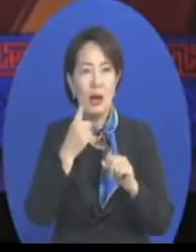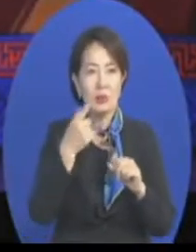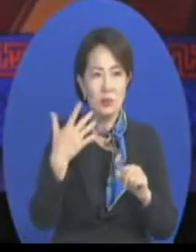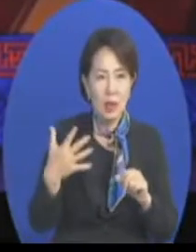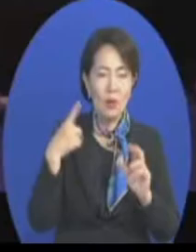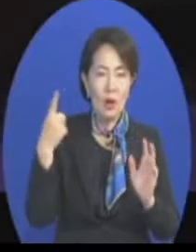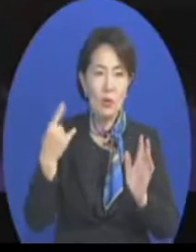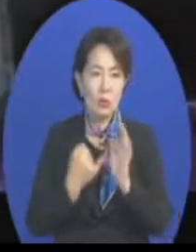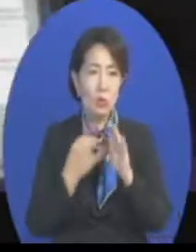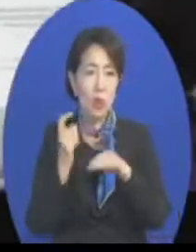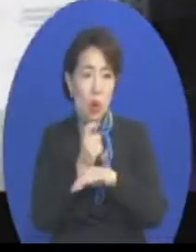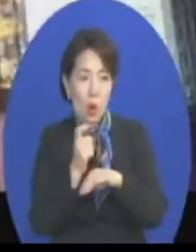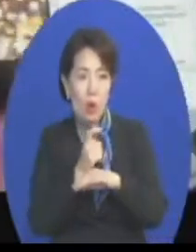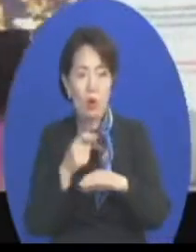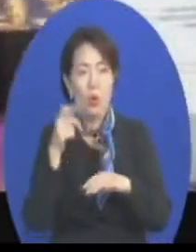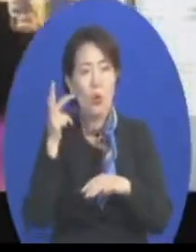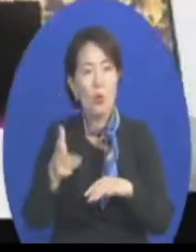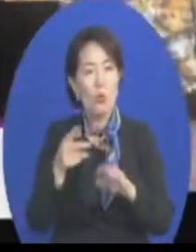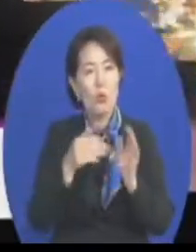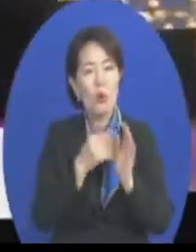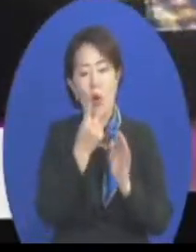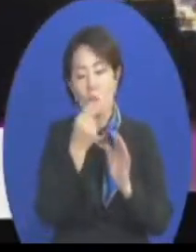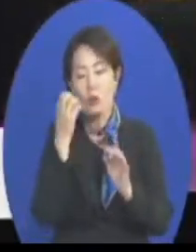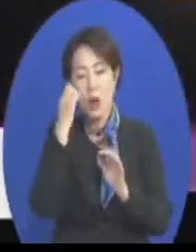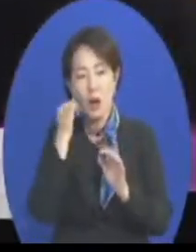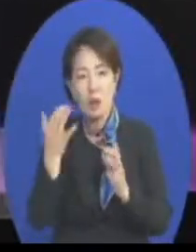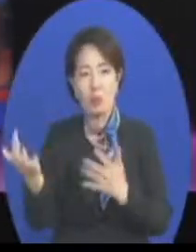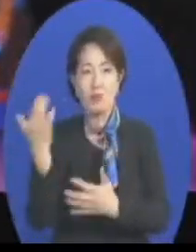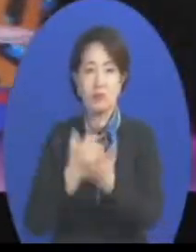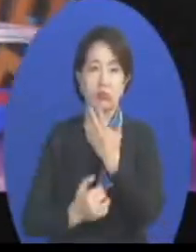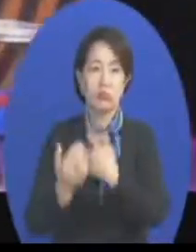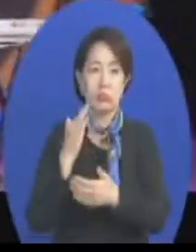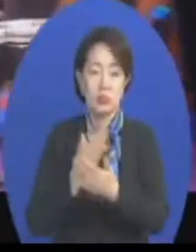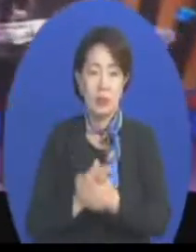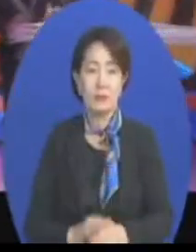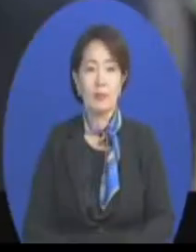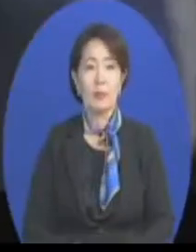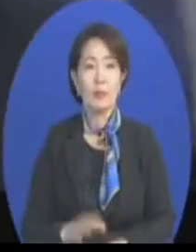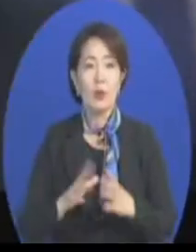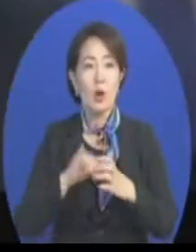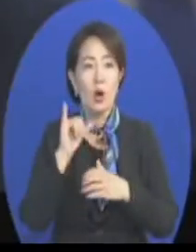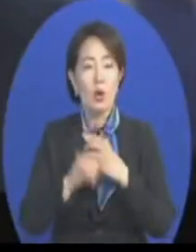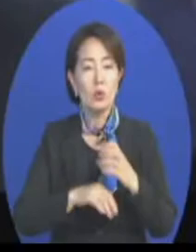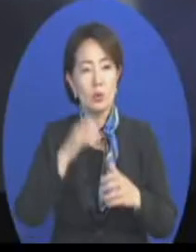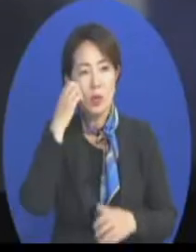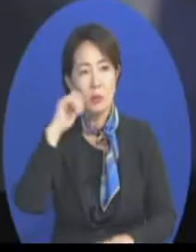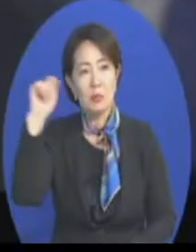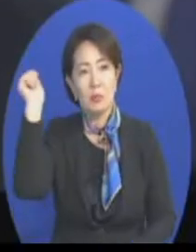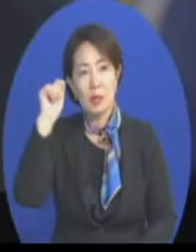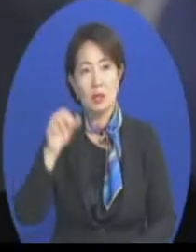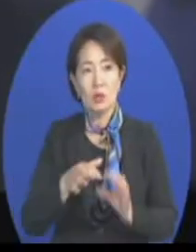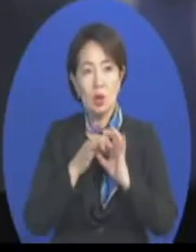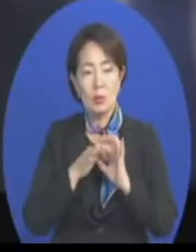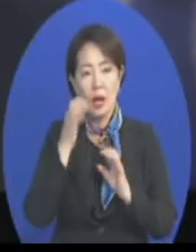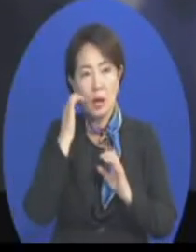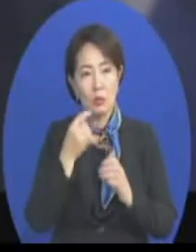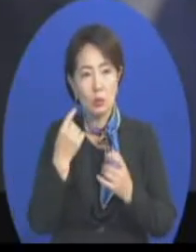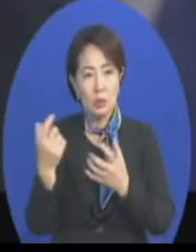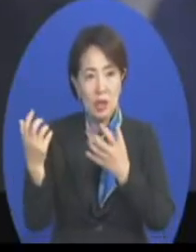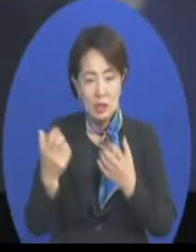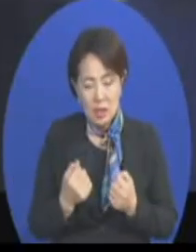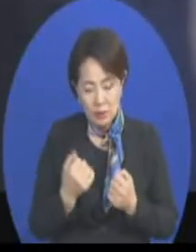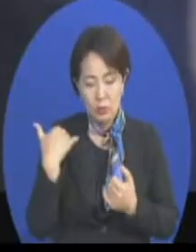15, 16-р хорооны 3200 ахмадууд оролцсон юм а. За, олон улсын ахмадын баярын өдрийг тохиолдуулад ахмадуудаа хүлээж